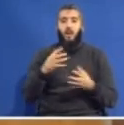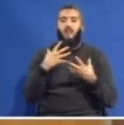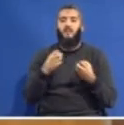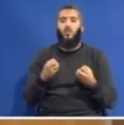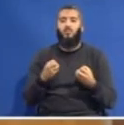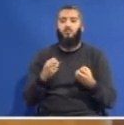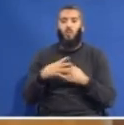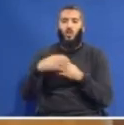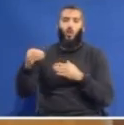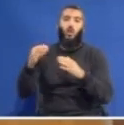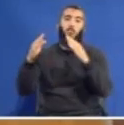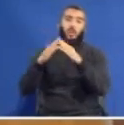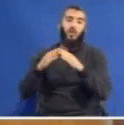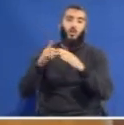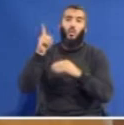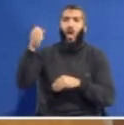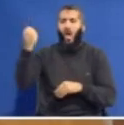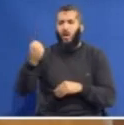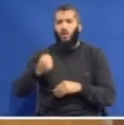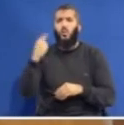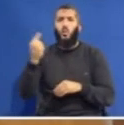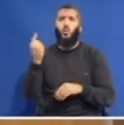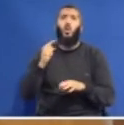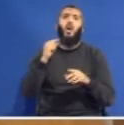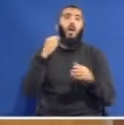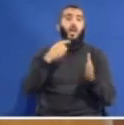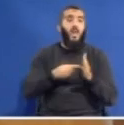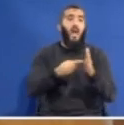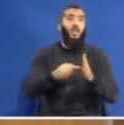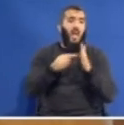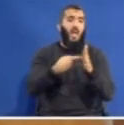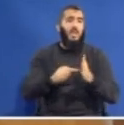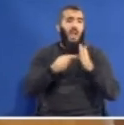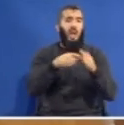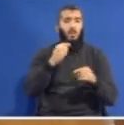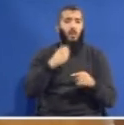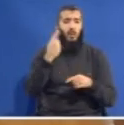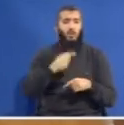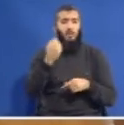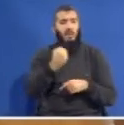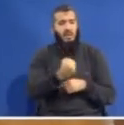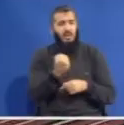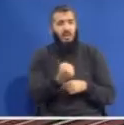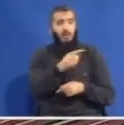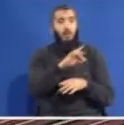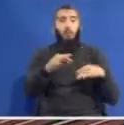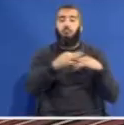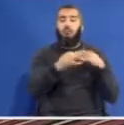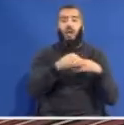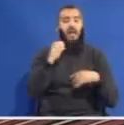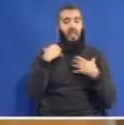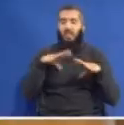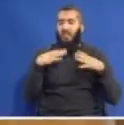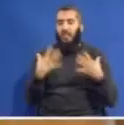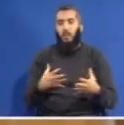خارج البيت حتى لا يسمع ذلك الروتين، أنت أنت أنت أنت افعل كذا افعل كذا. لا خلاص، أنت عليك